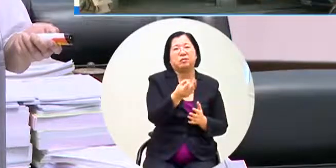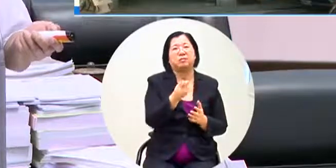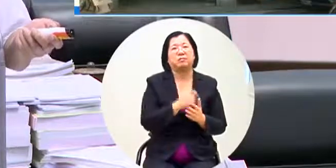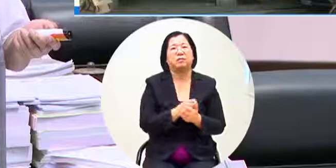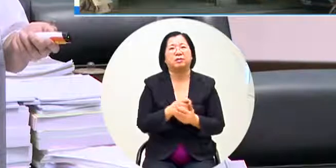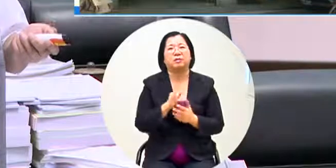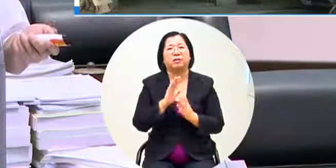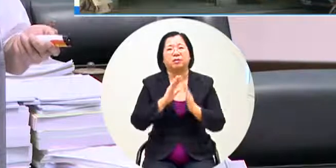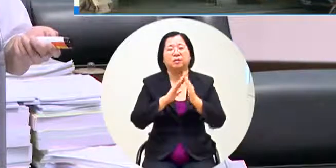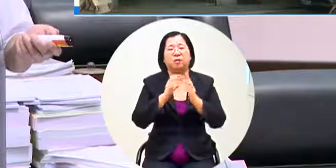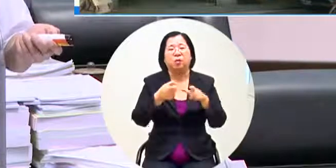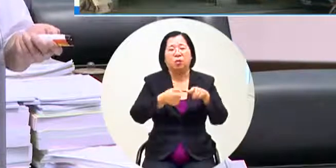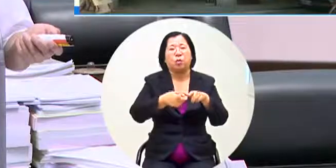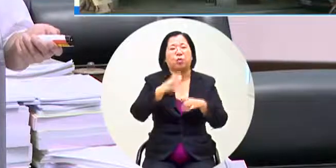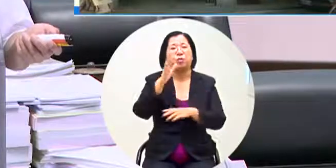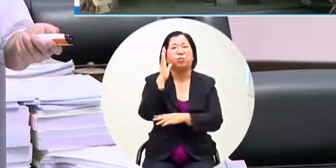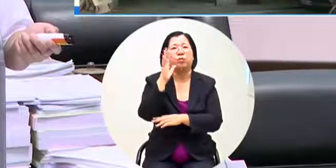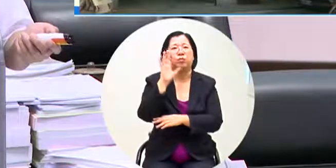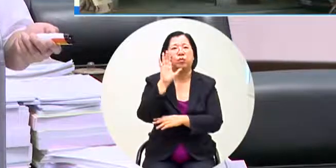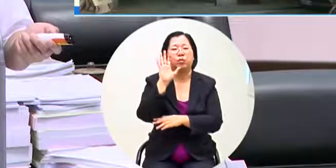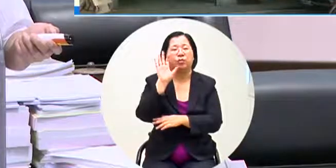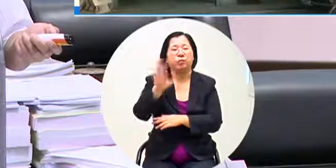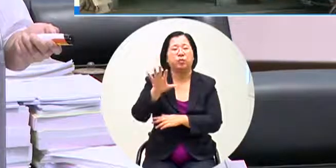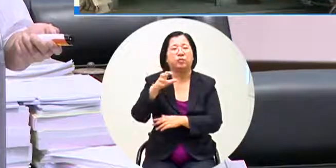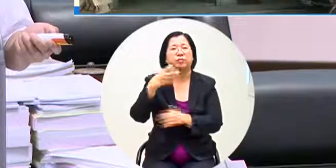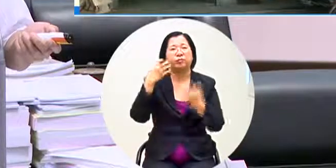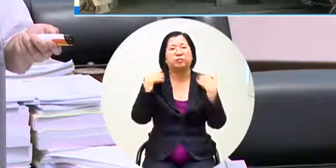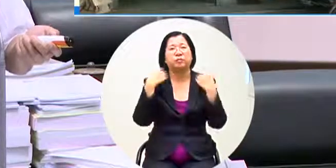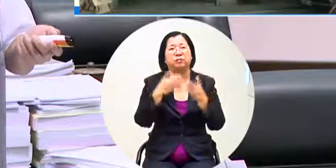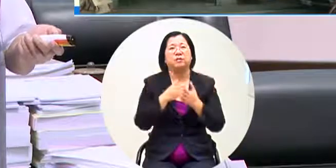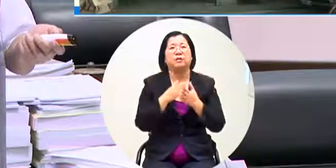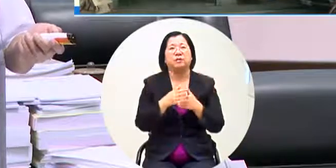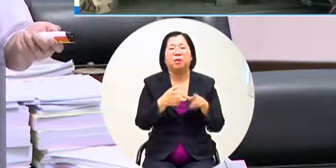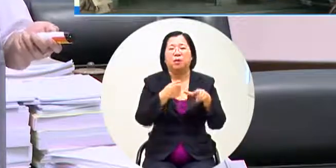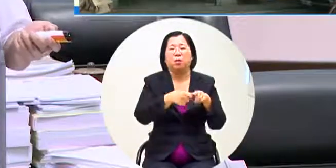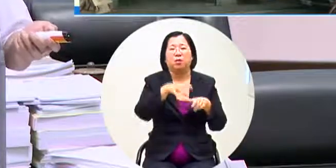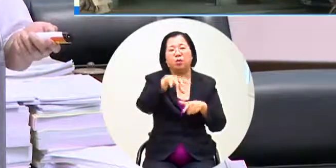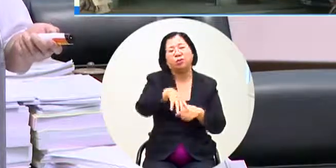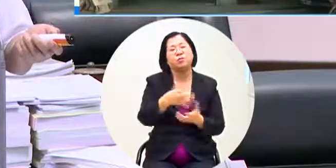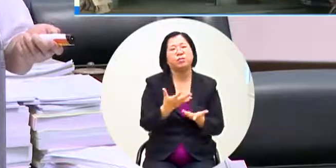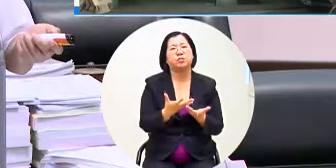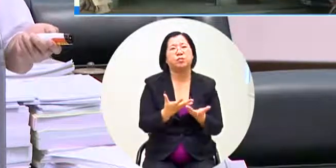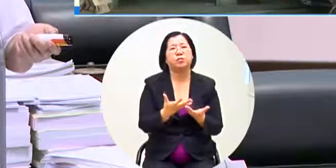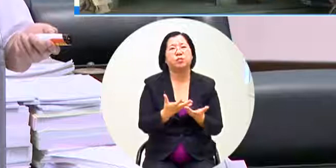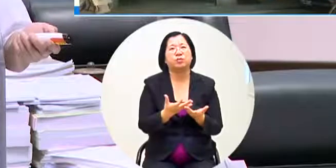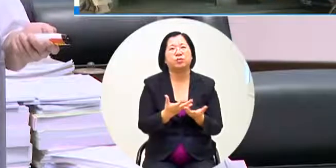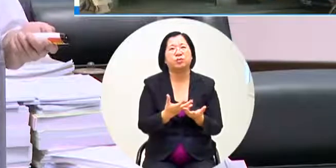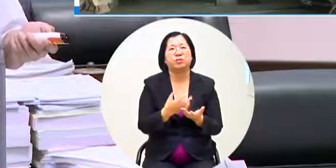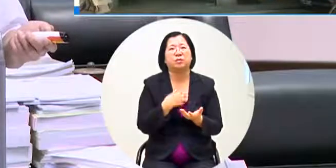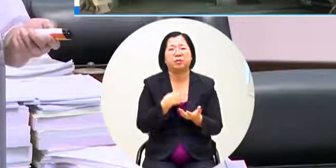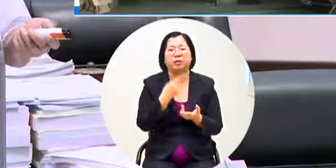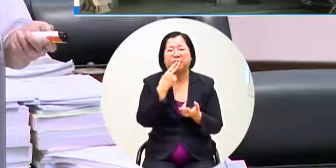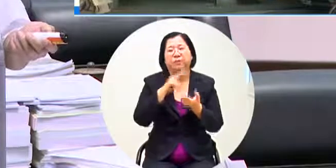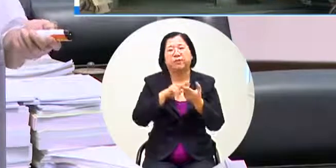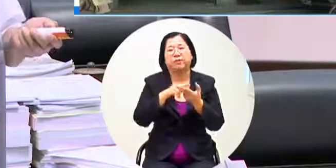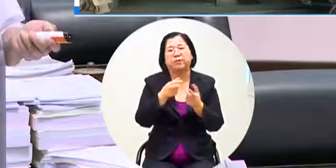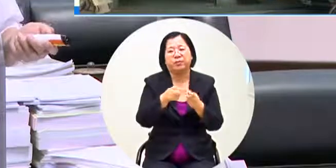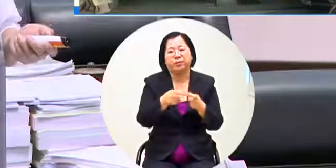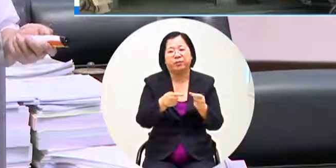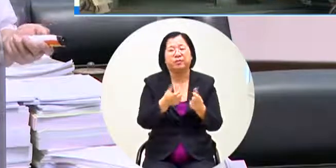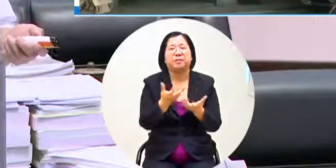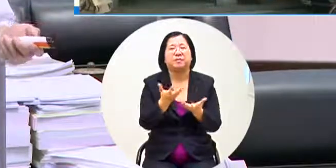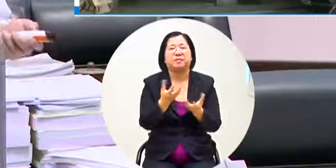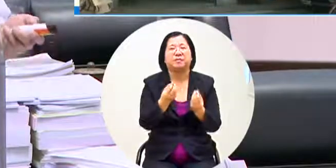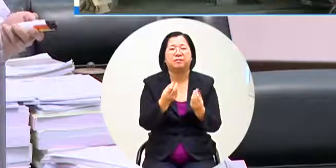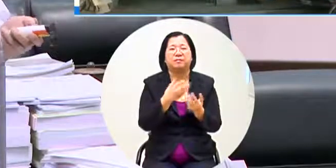开面讲，公所含迄落一挂优惠钱吼，得我看到爱佮去走账诶吼，公所较有钱通去修